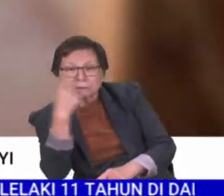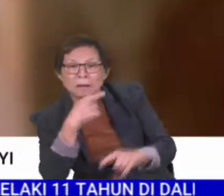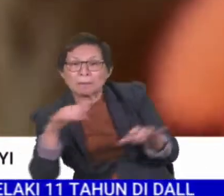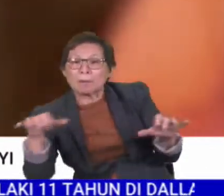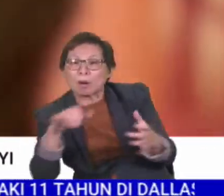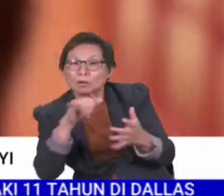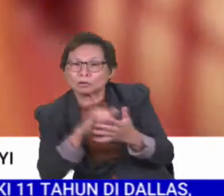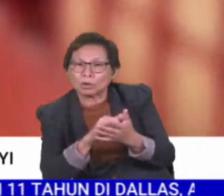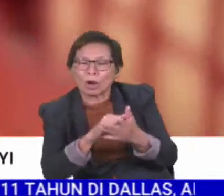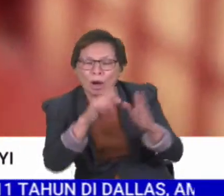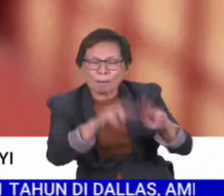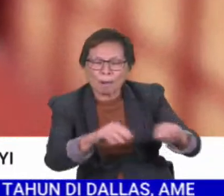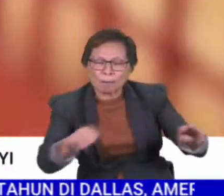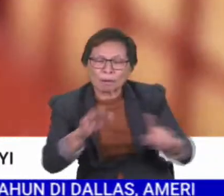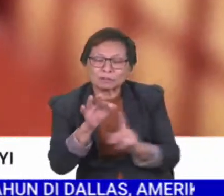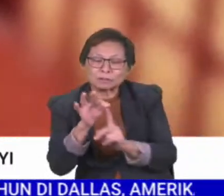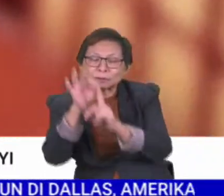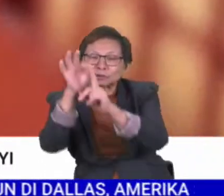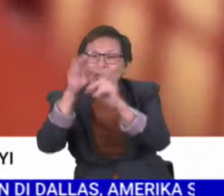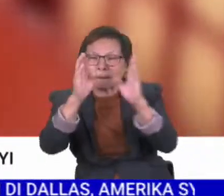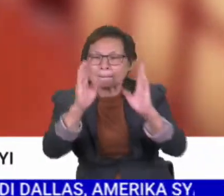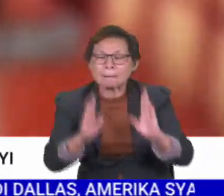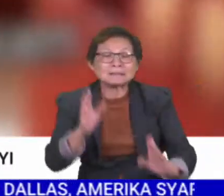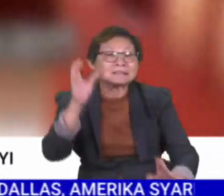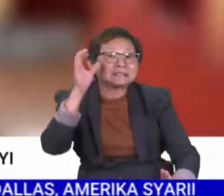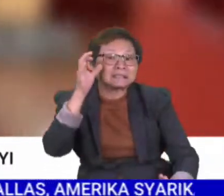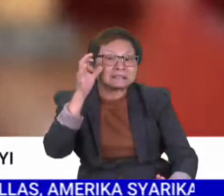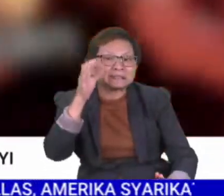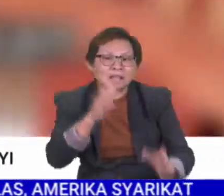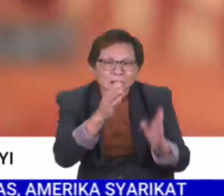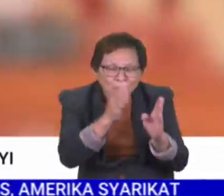pelakunya. Seorang pelajar istimewa berbangsa Cina